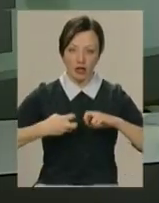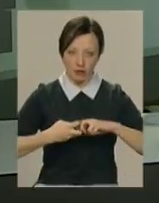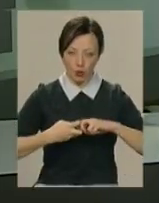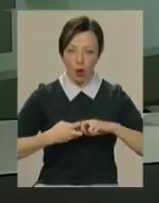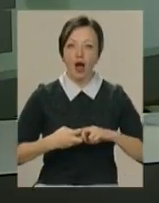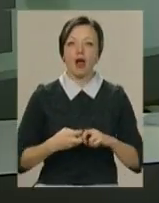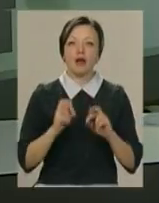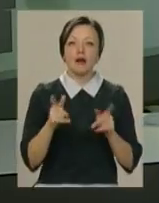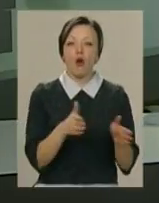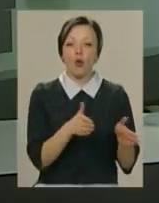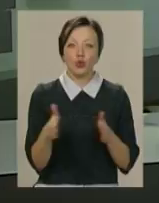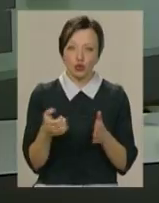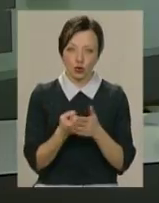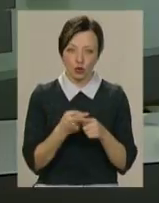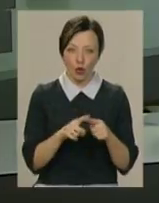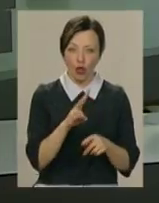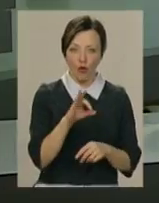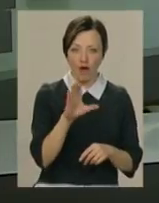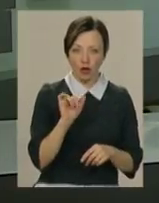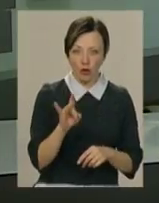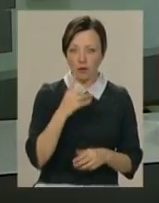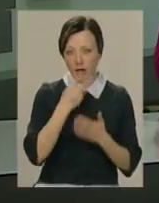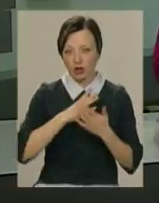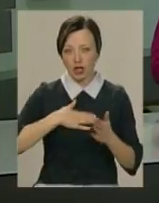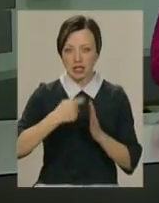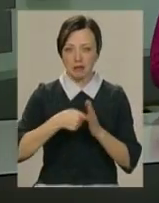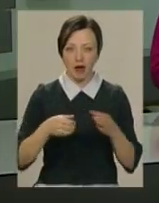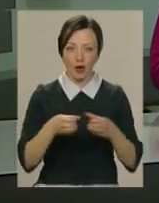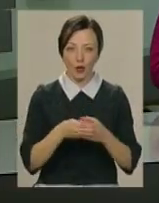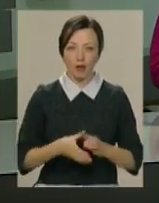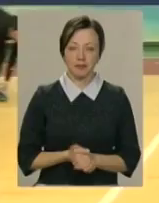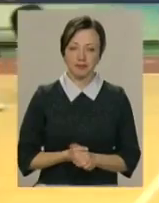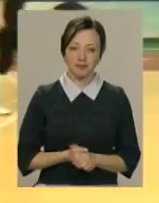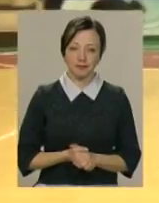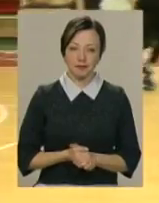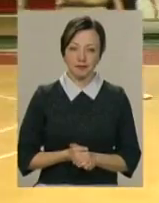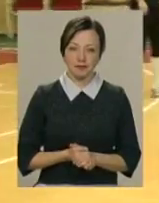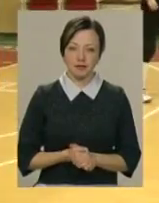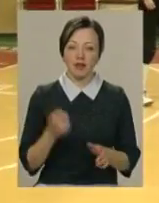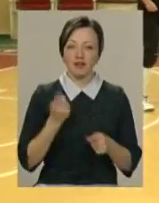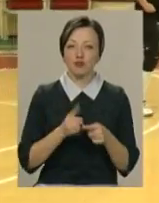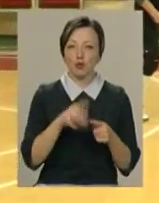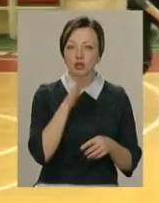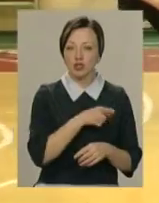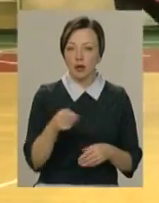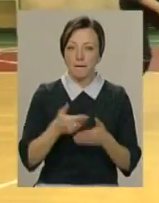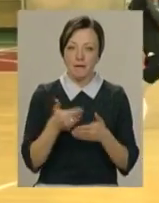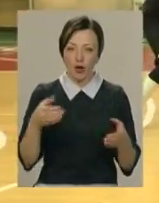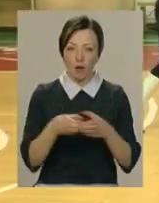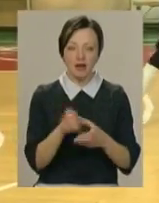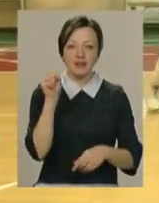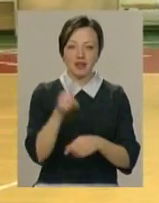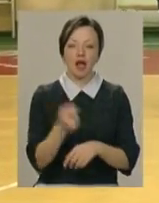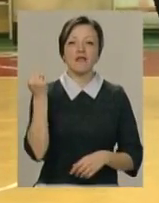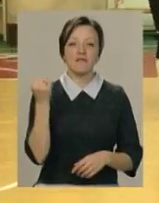Івано-Франківську. Як готуються до них «Новаторки», бачила наша знімальна група. У цьому сезоні перед «Новатором» стоїть